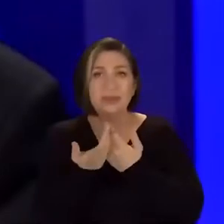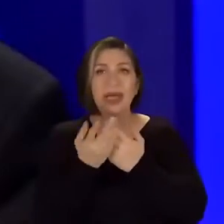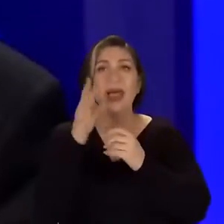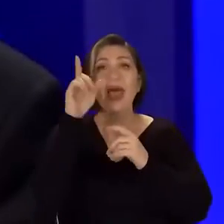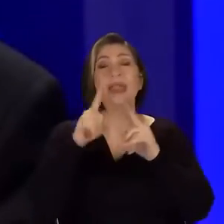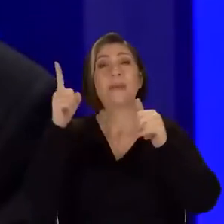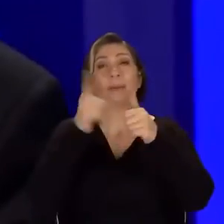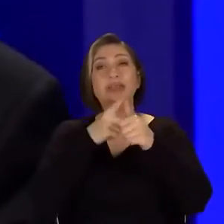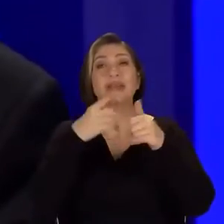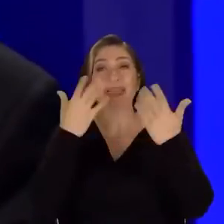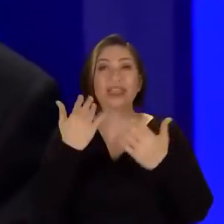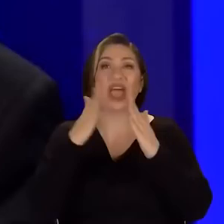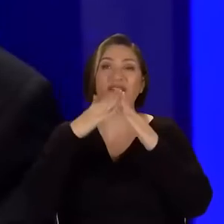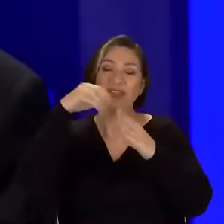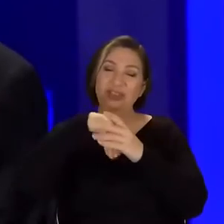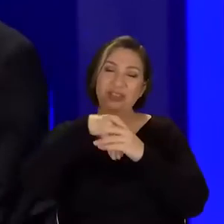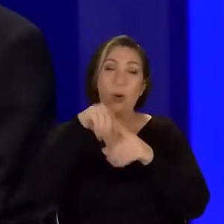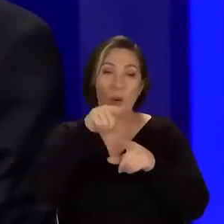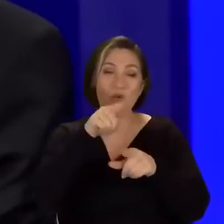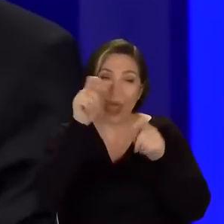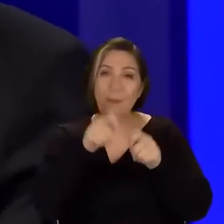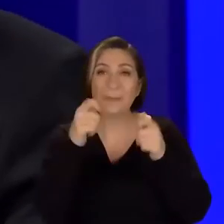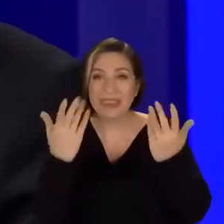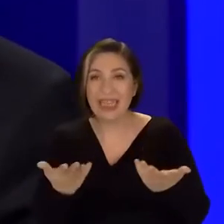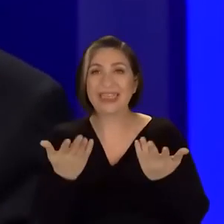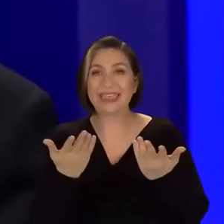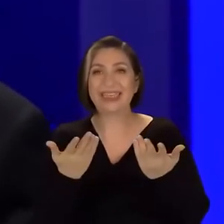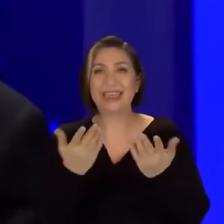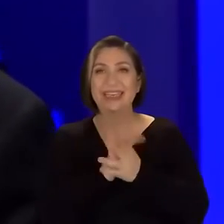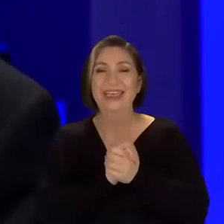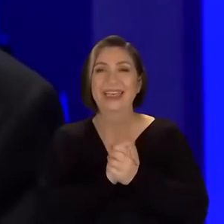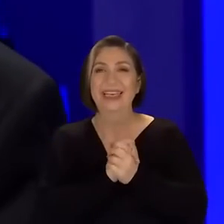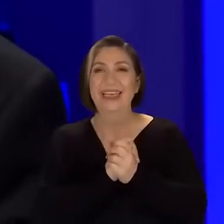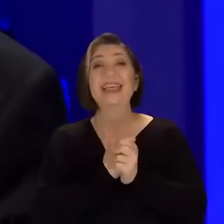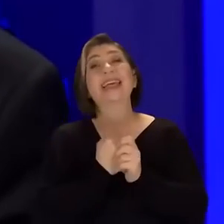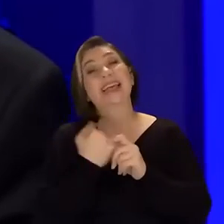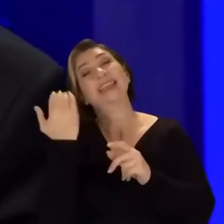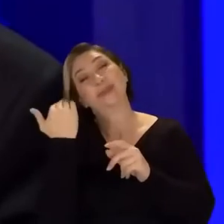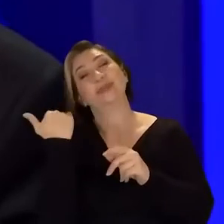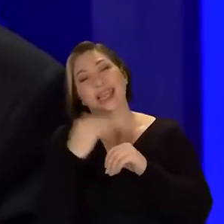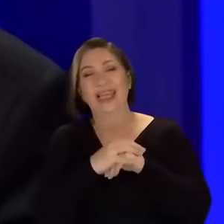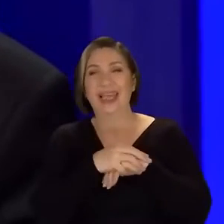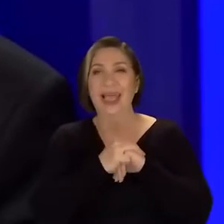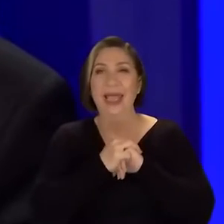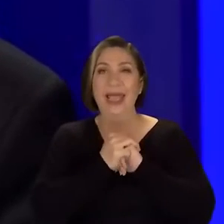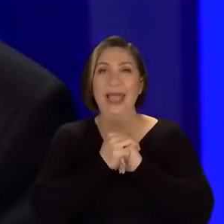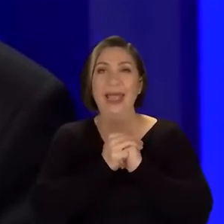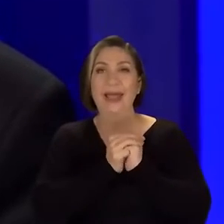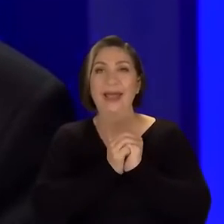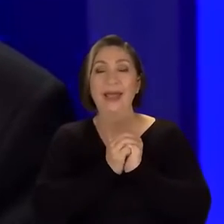En başta keşke hepimiz evimizde o üretilebilecekken üretseydik. Bir zamanlar değil mi? Şimdi şöyle,